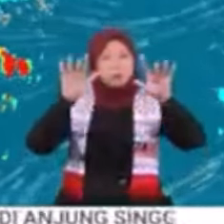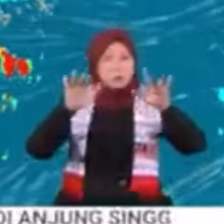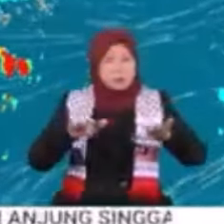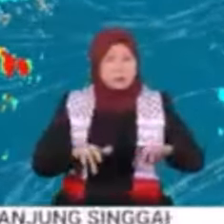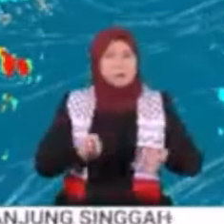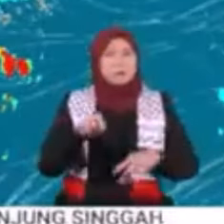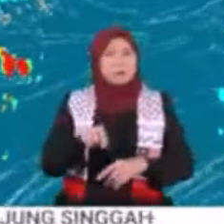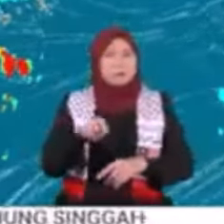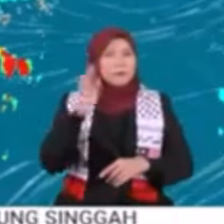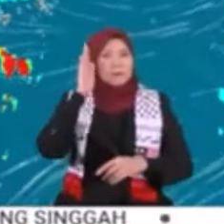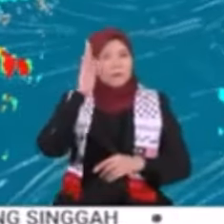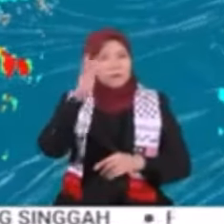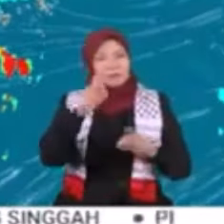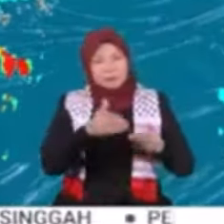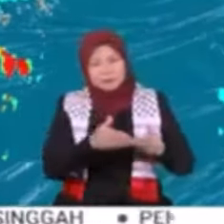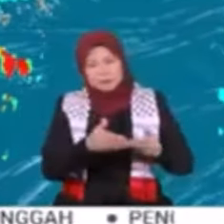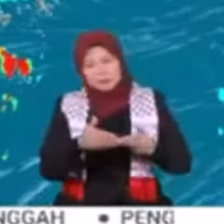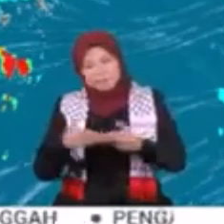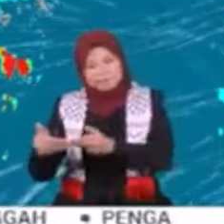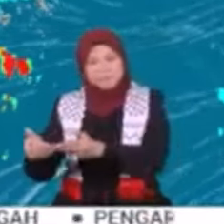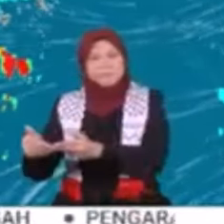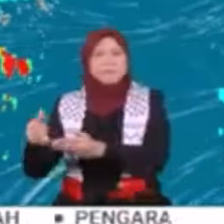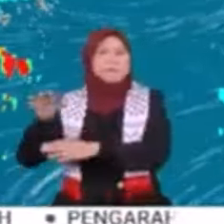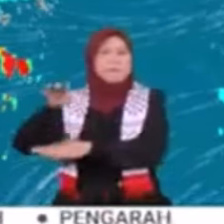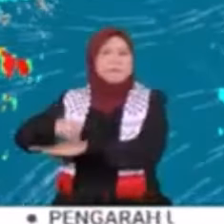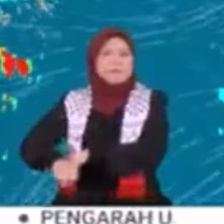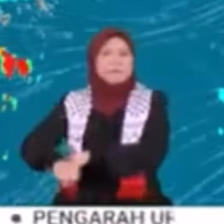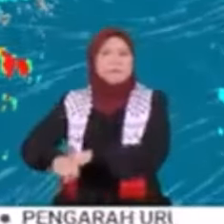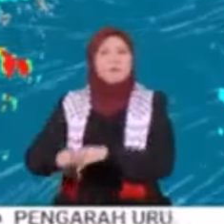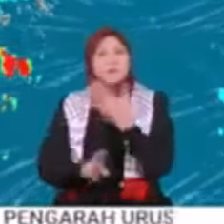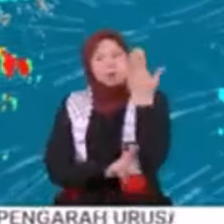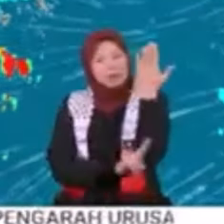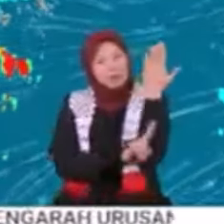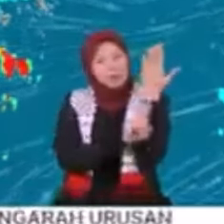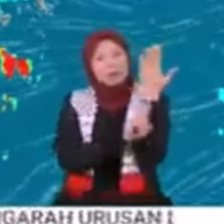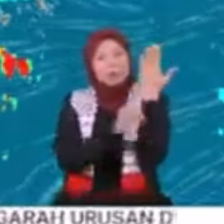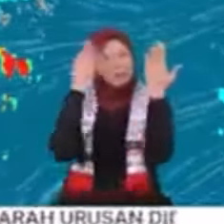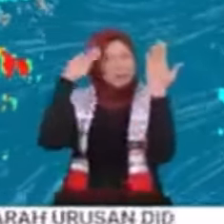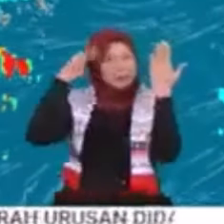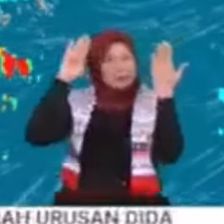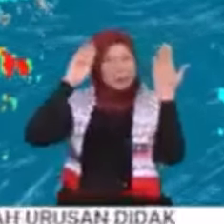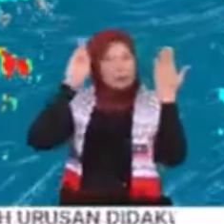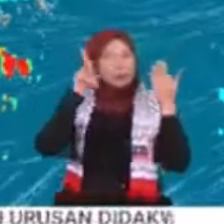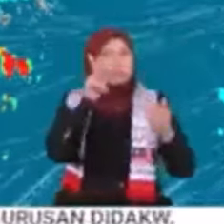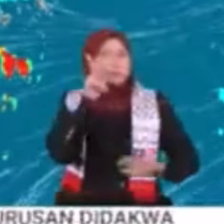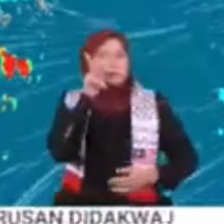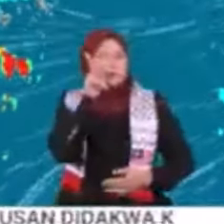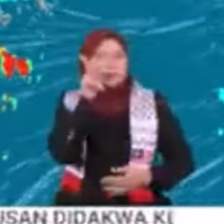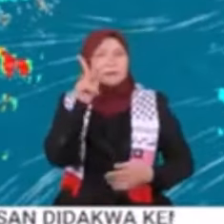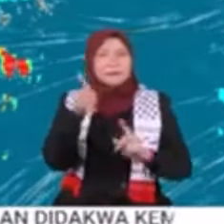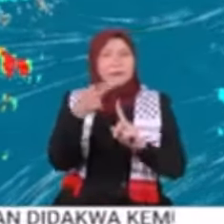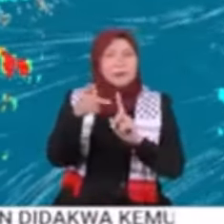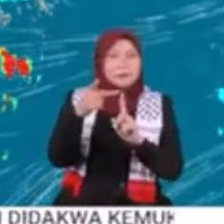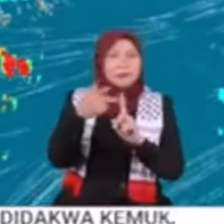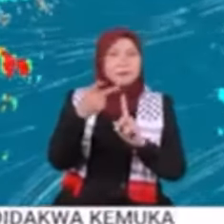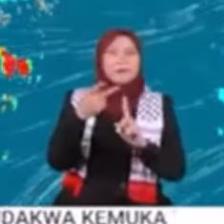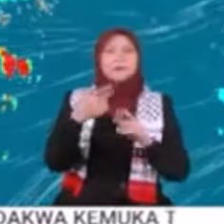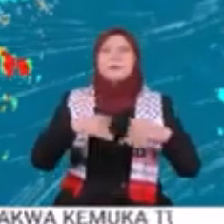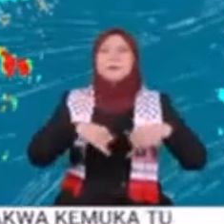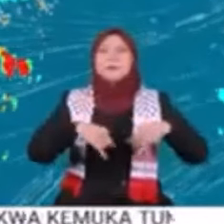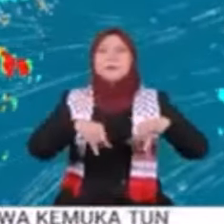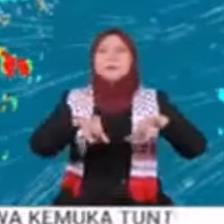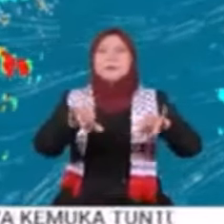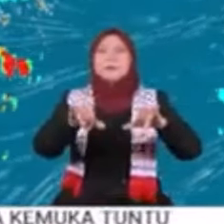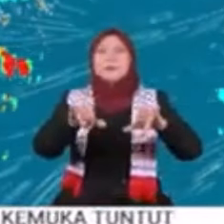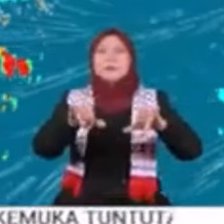kita menjangkakan ianya akan berlanjutan sehingga ke malam nanti. Bagi utara, Perlis, Kedah dan juga Pulau Pinang buat masa kini dalam